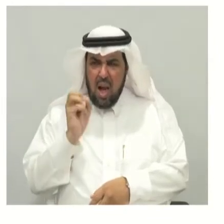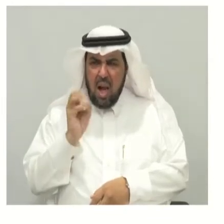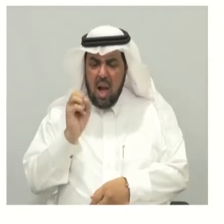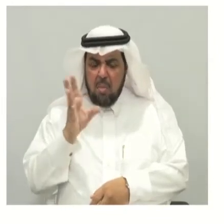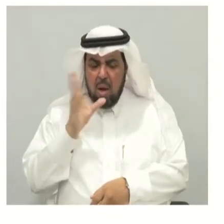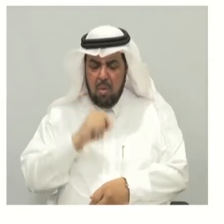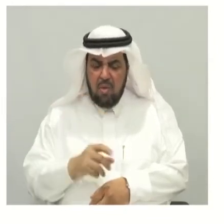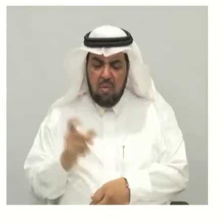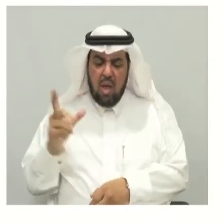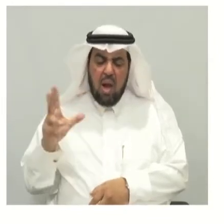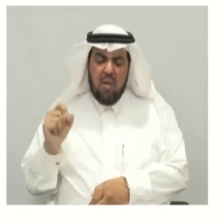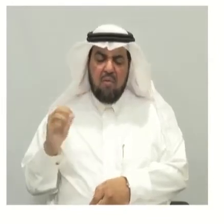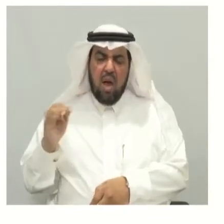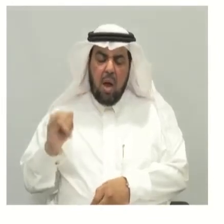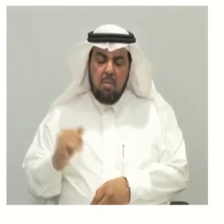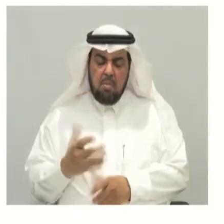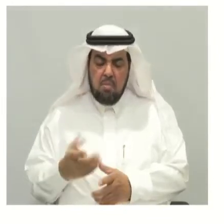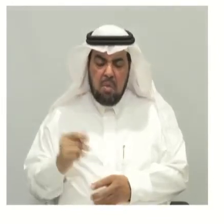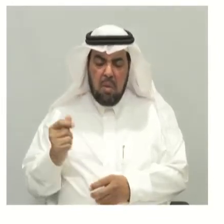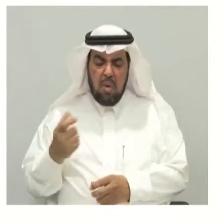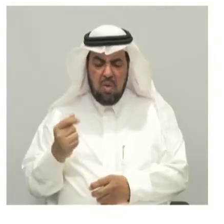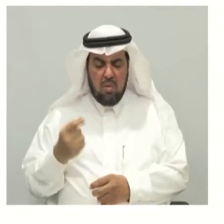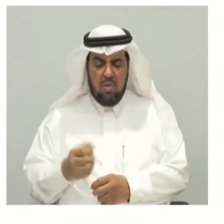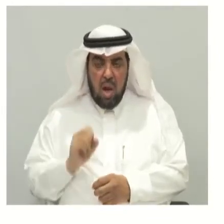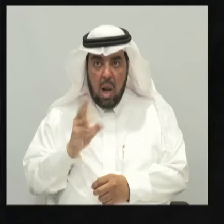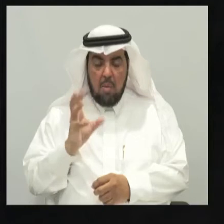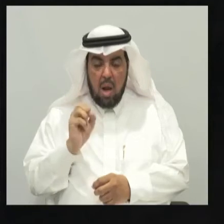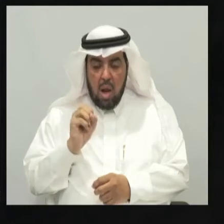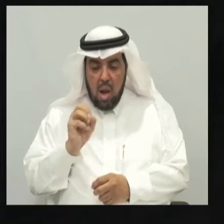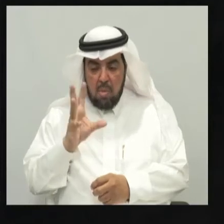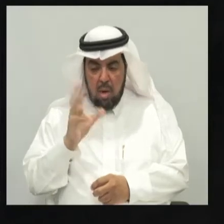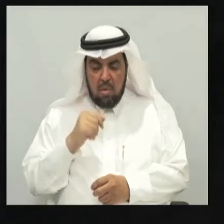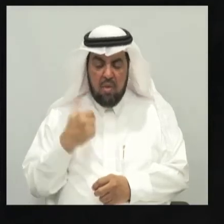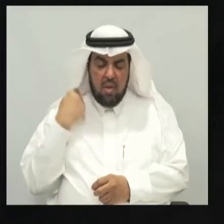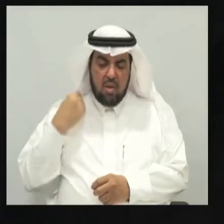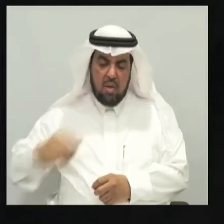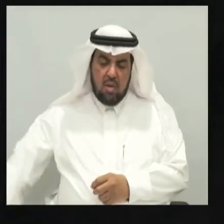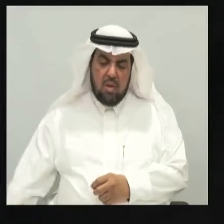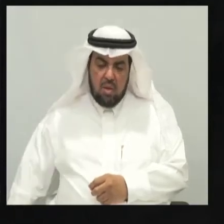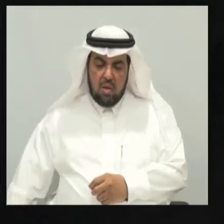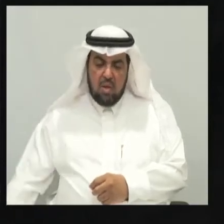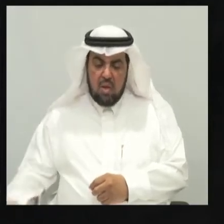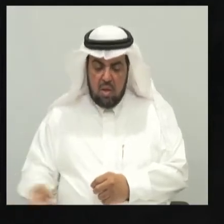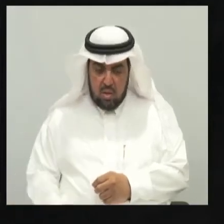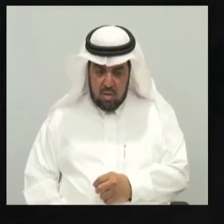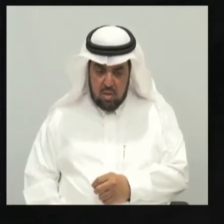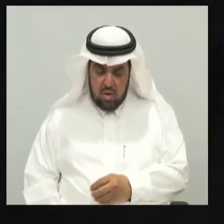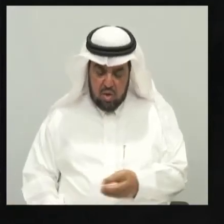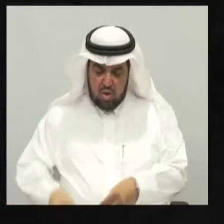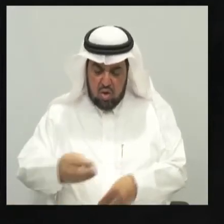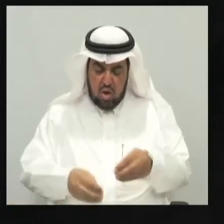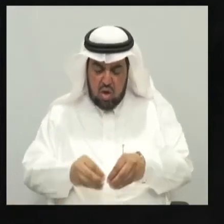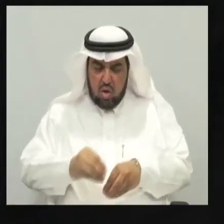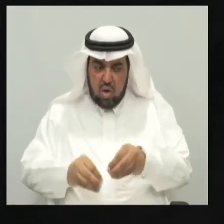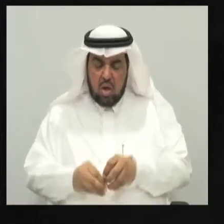مثال الفحم. الفحم يتكون من الكربون، مجرد هل له لمعان؟ ليس له لمعان. نريد أن نشكل، هل